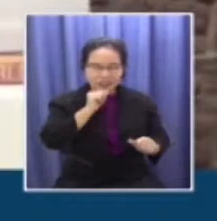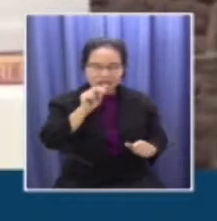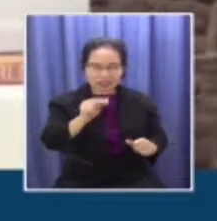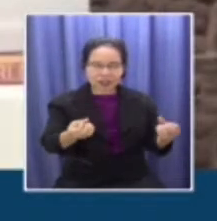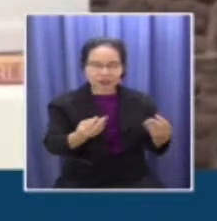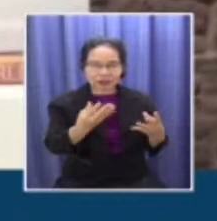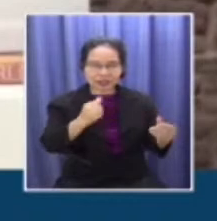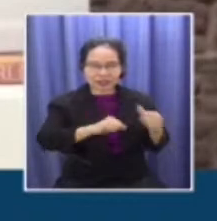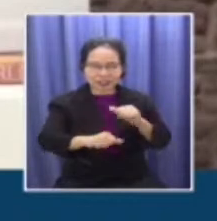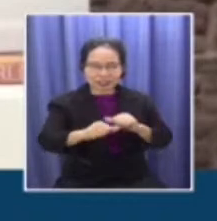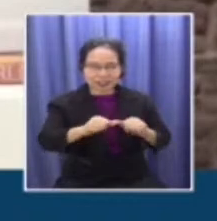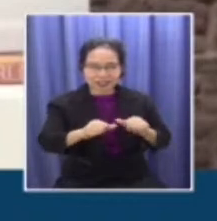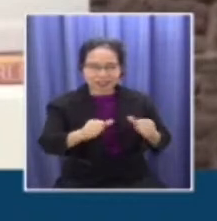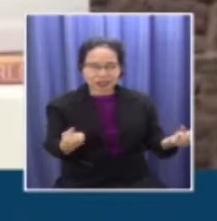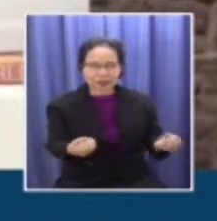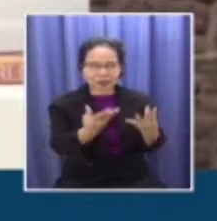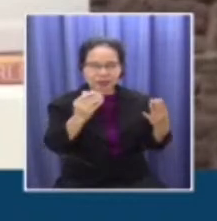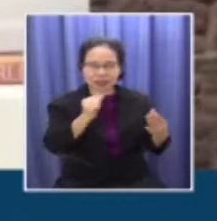Na